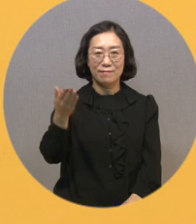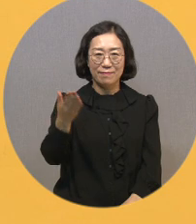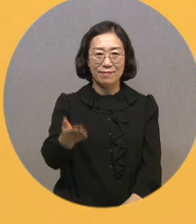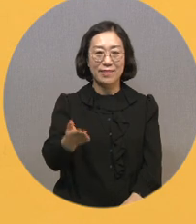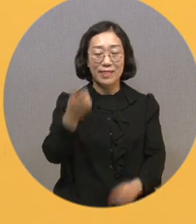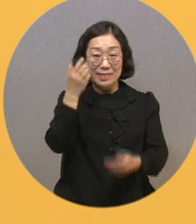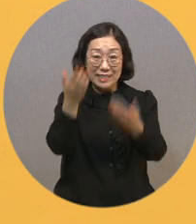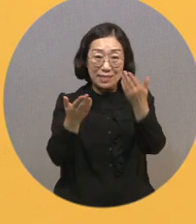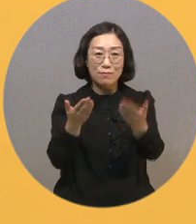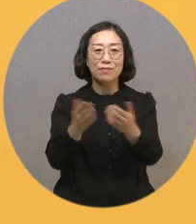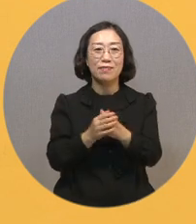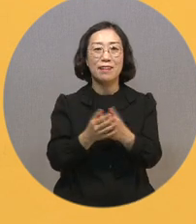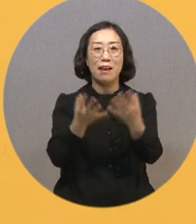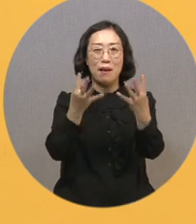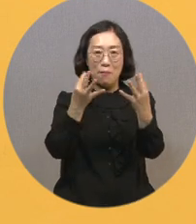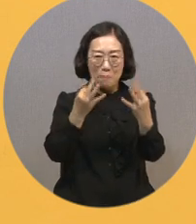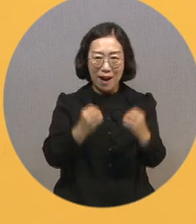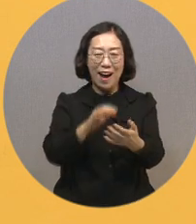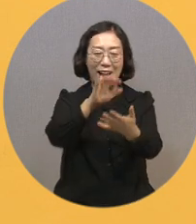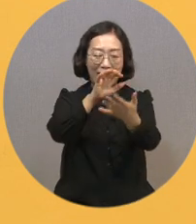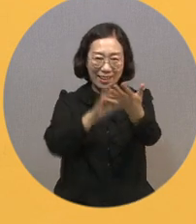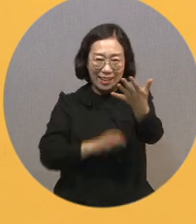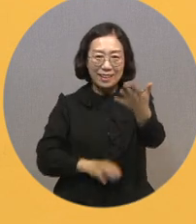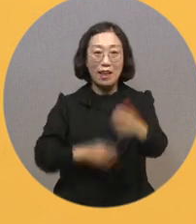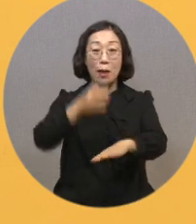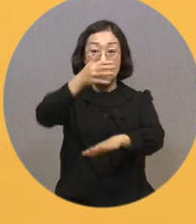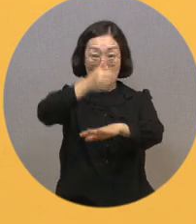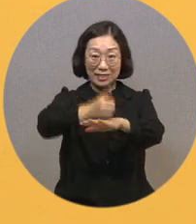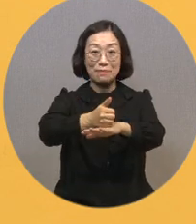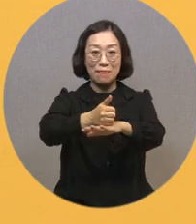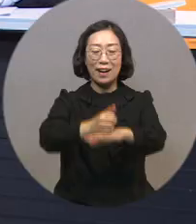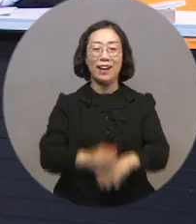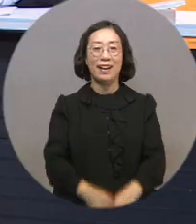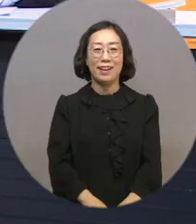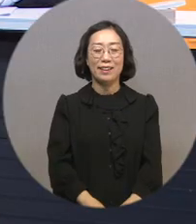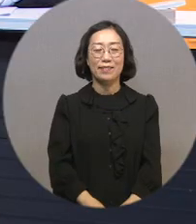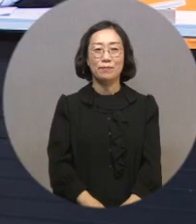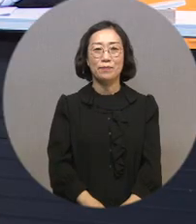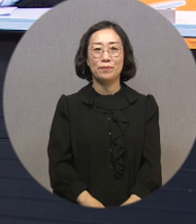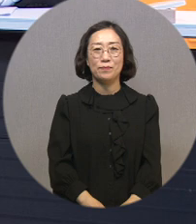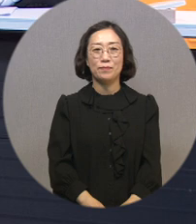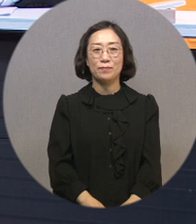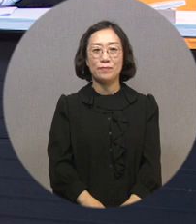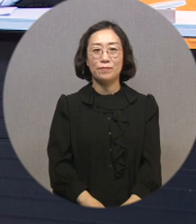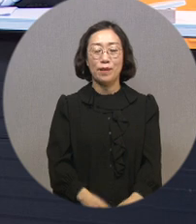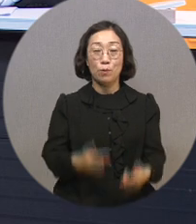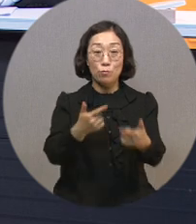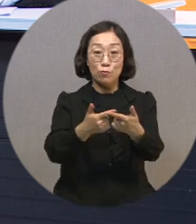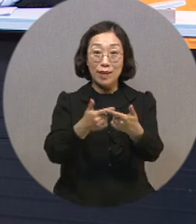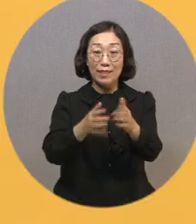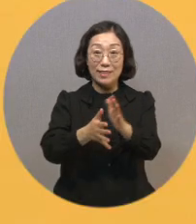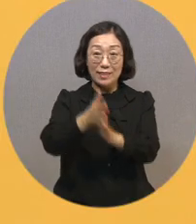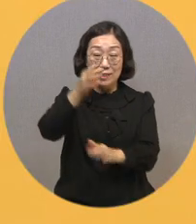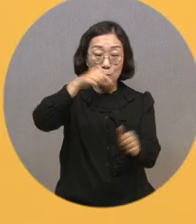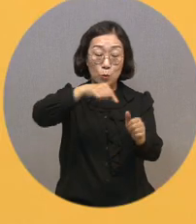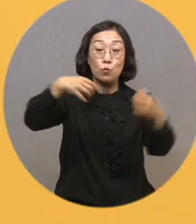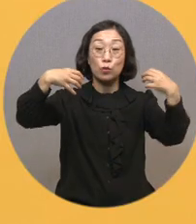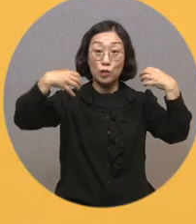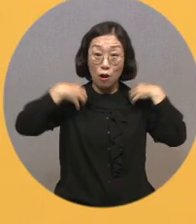드릴 질문이 많았네요. 마지막 질문 네. 드리도록 하겠습니다.